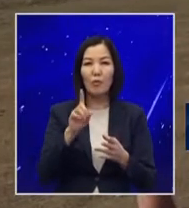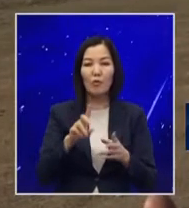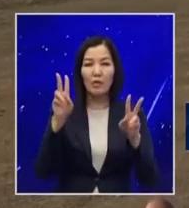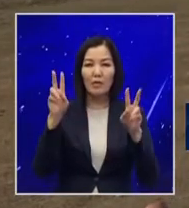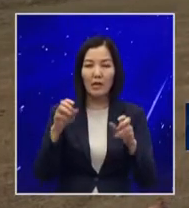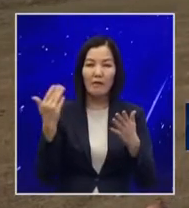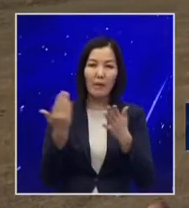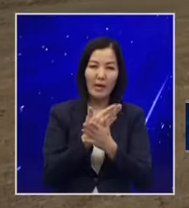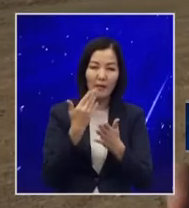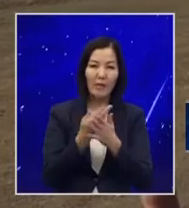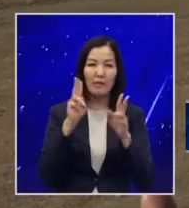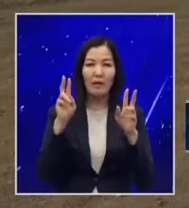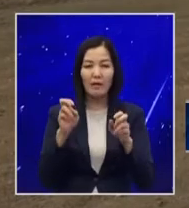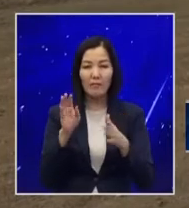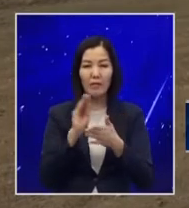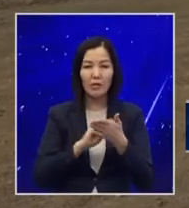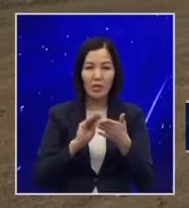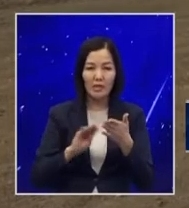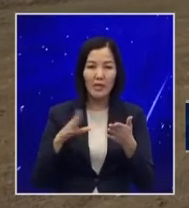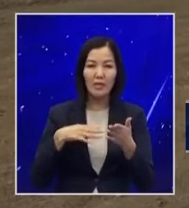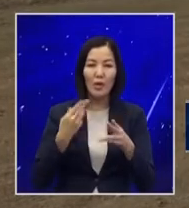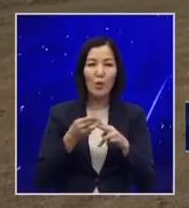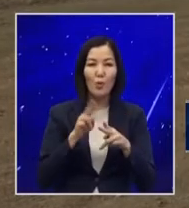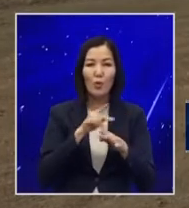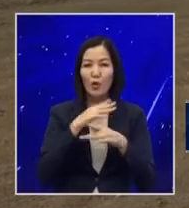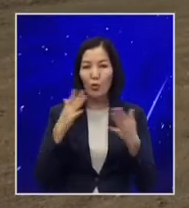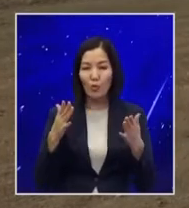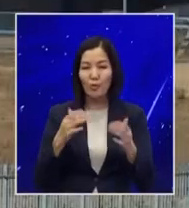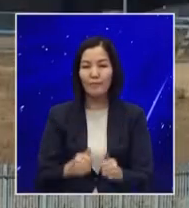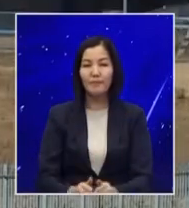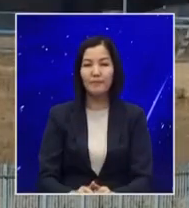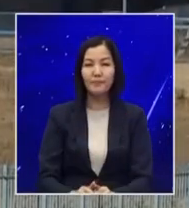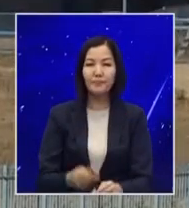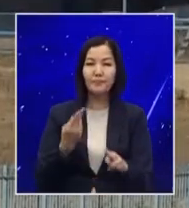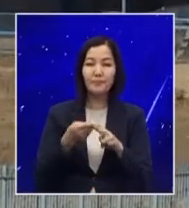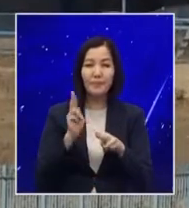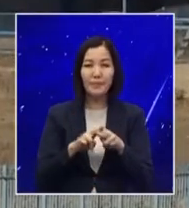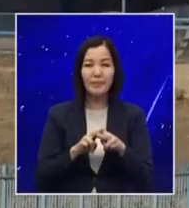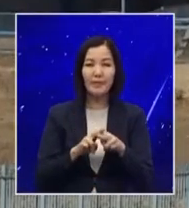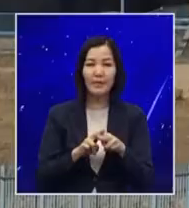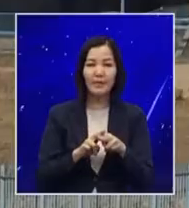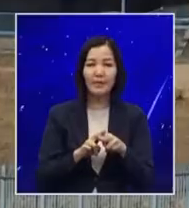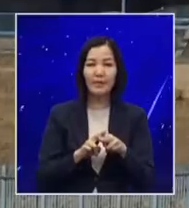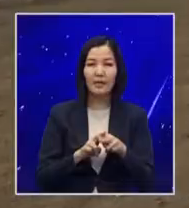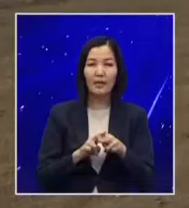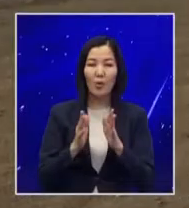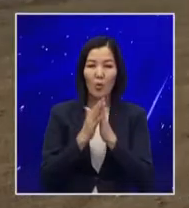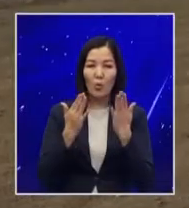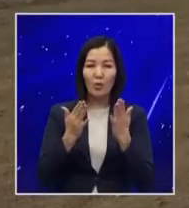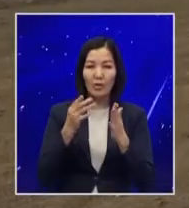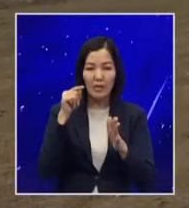әңгіме жанрында Сайын ағамыздың жасаған еңбегі ұшан тегіс. Тіпті мынау оқулықтарға да